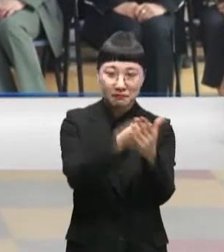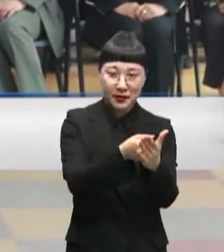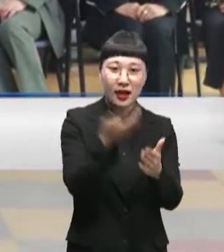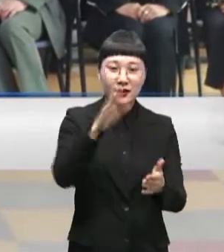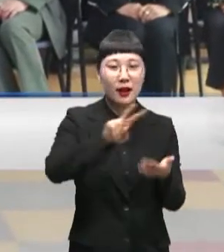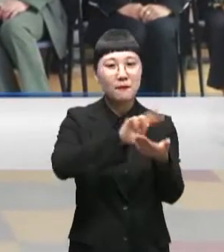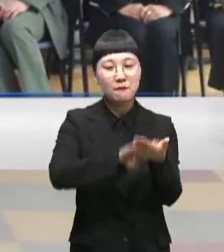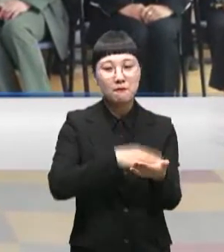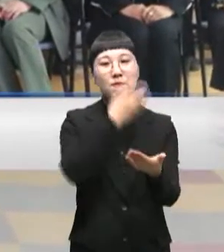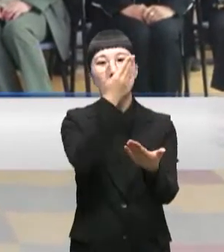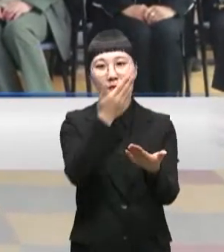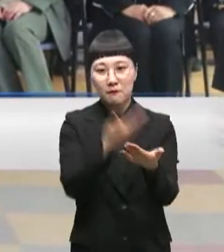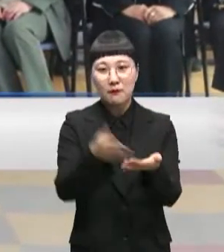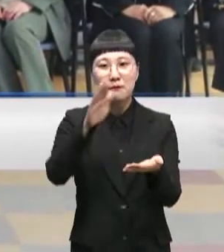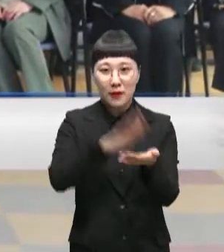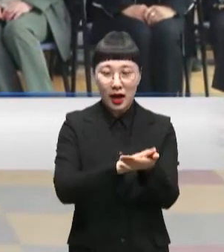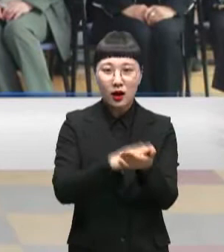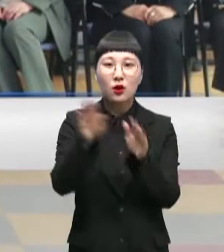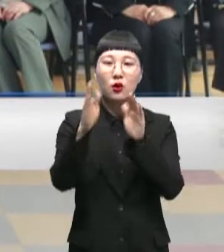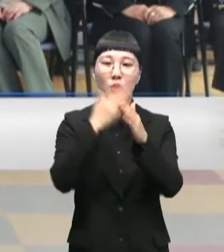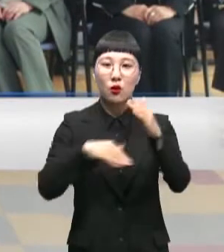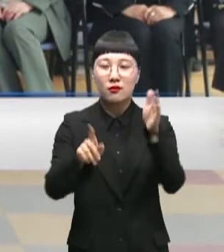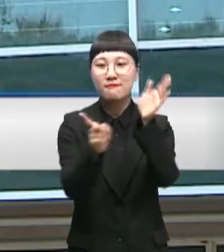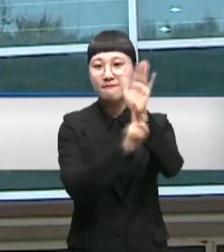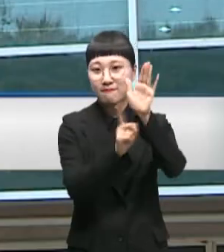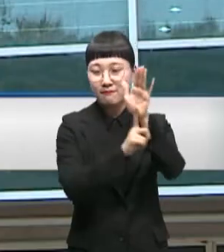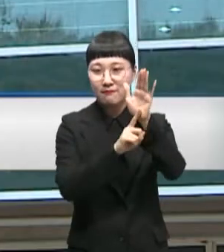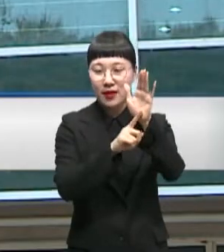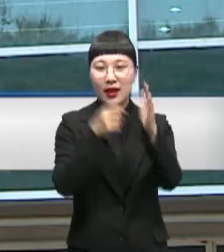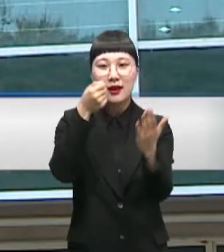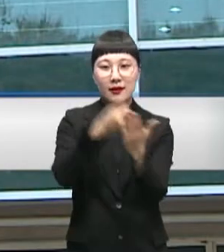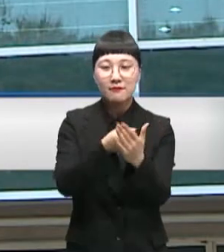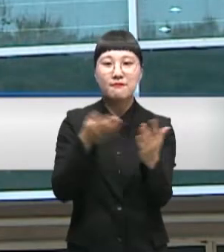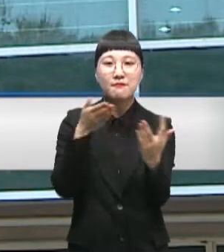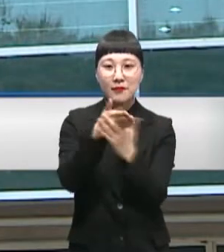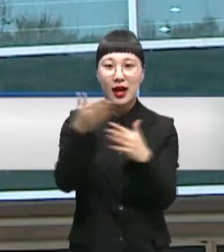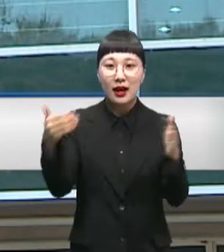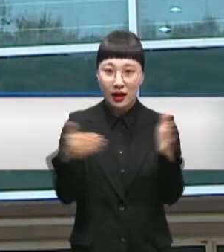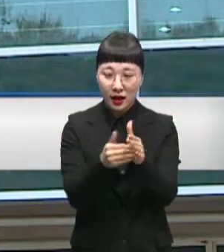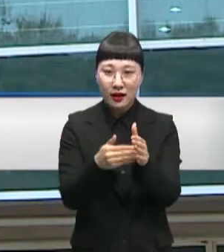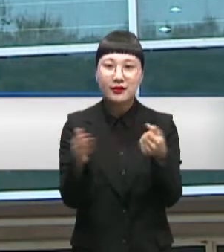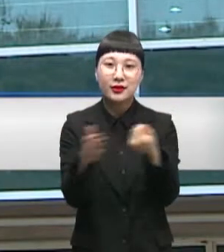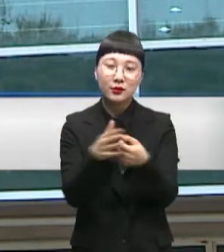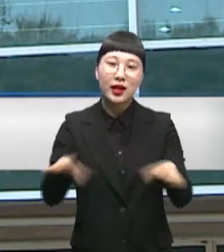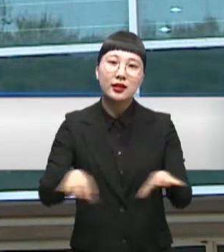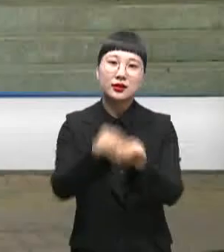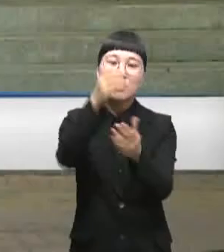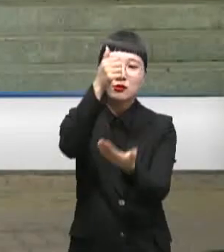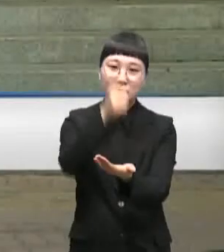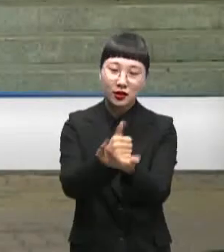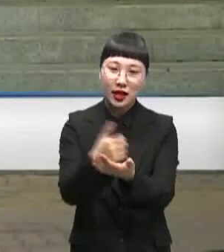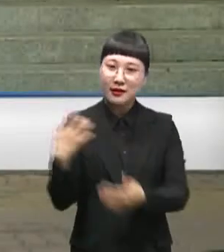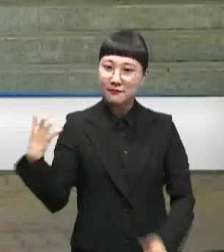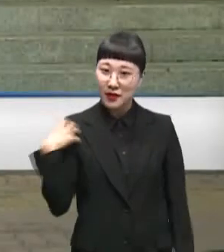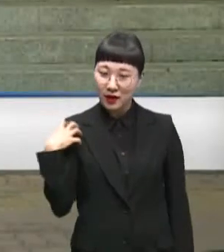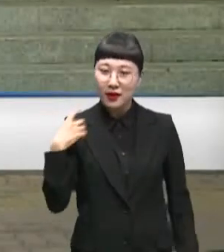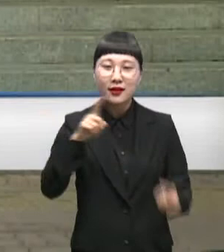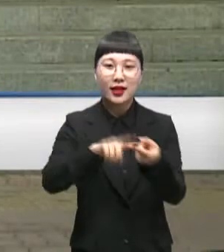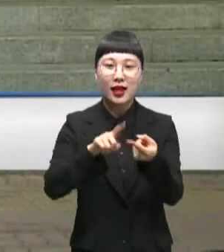전문 인기작 가끔 으로 변경하는 안건을 심의 어 이게 했으며 이로 인해 3호 취향이 처음 및 지위와 하향